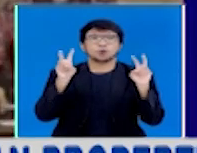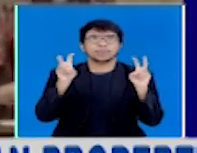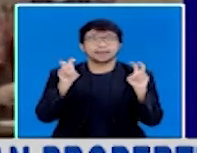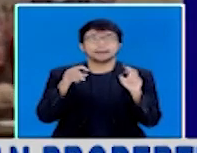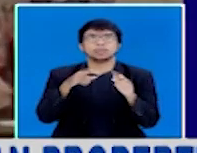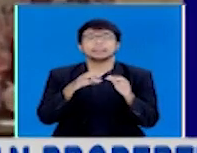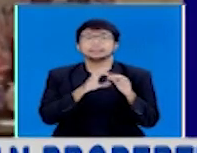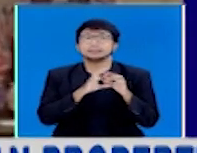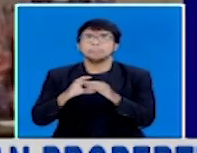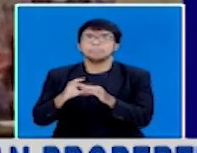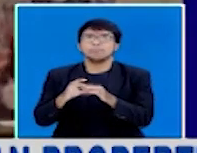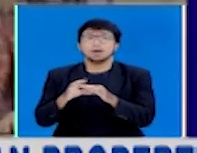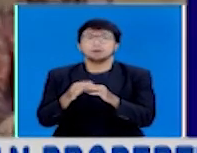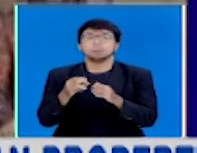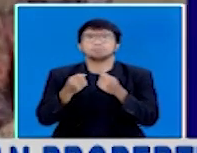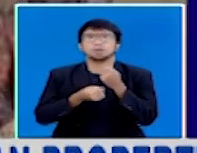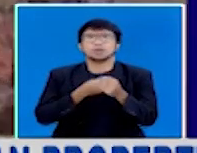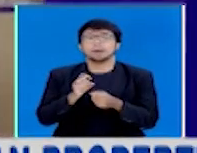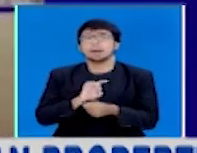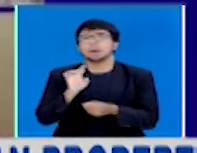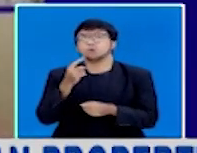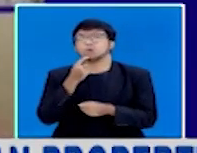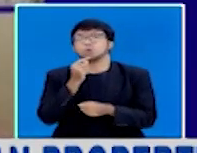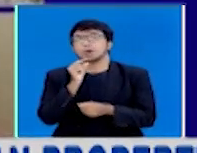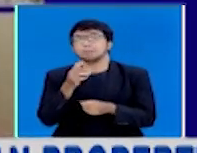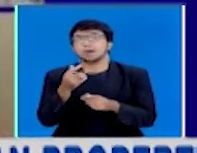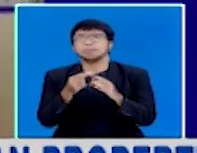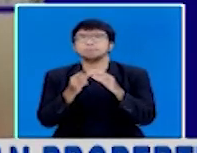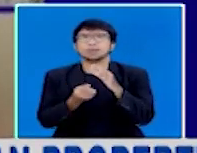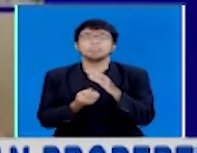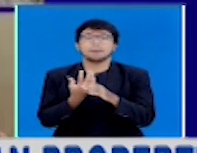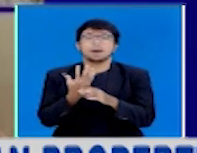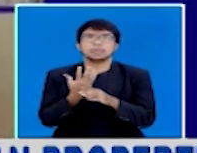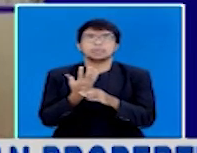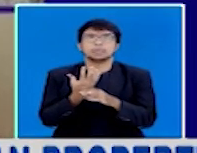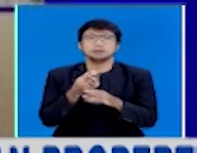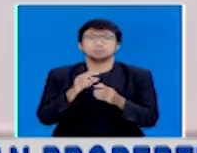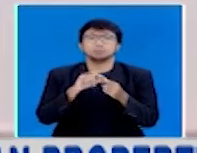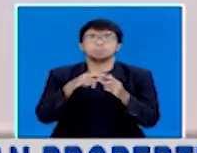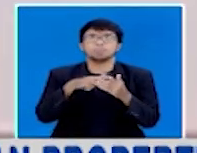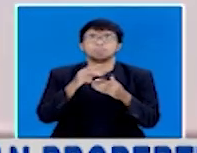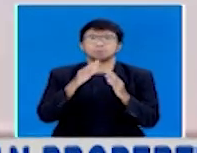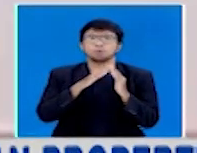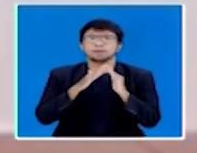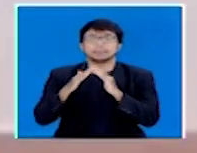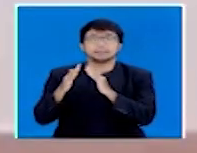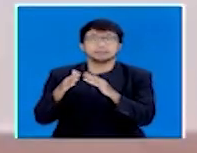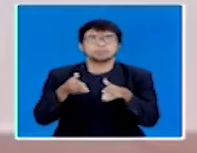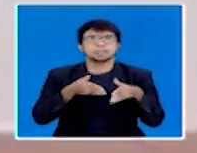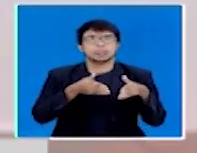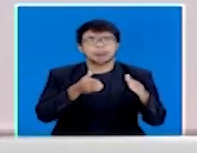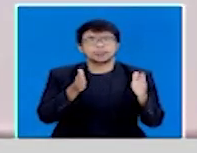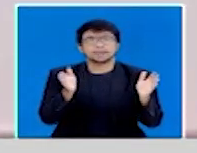MNC Land TBK meliputi kerjasama pengembangan properti di kawasan koridor jalan tol. Memberikan privilege khusus,